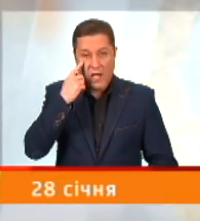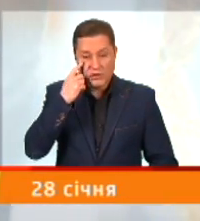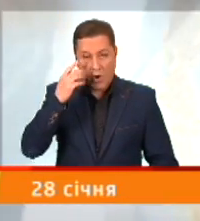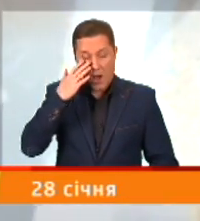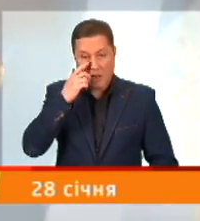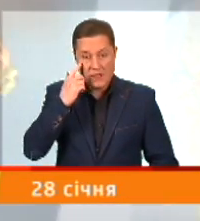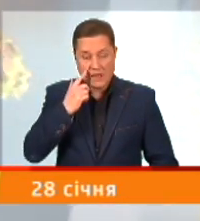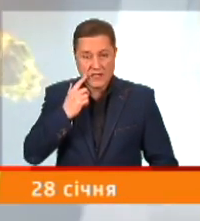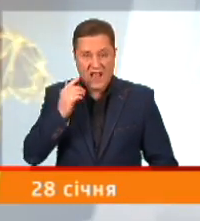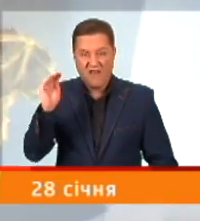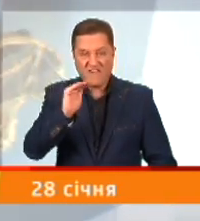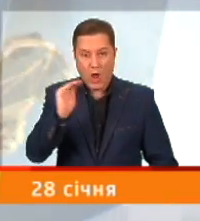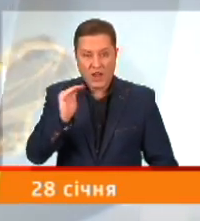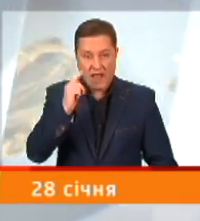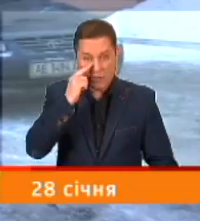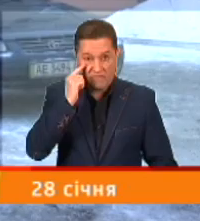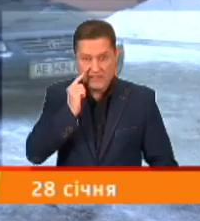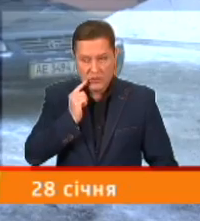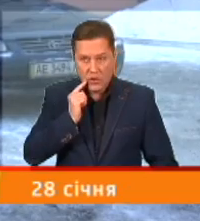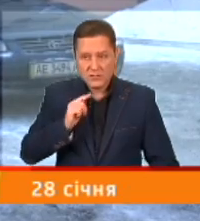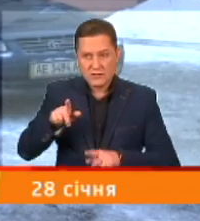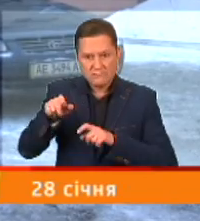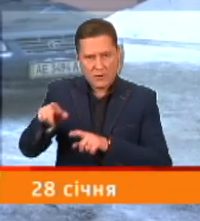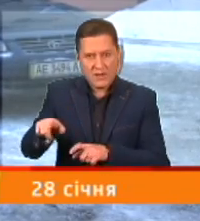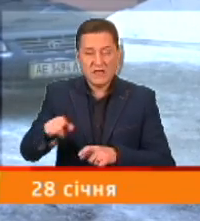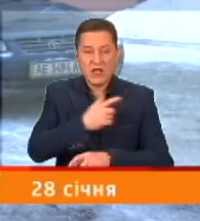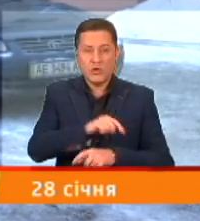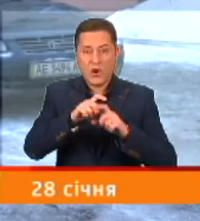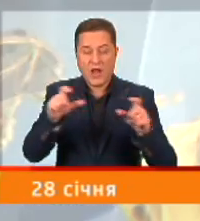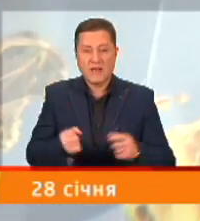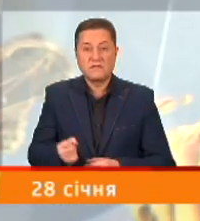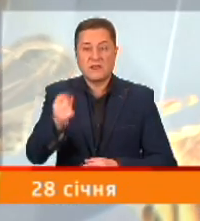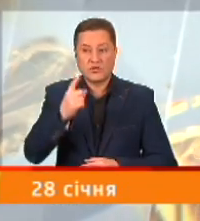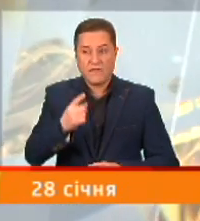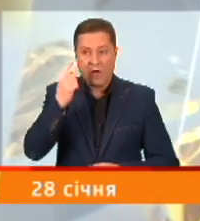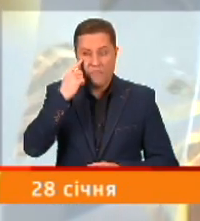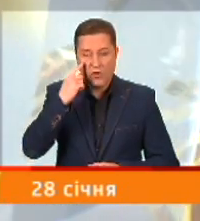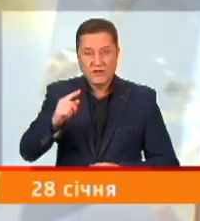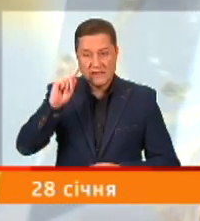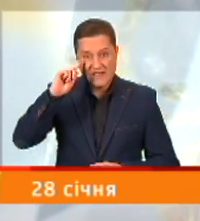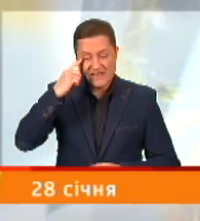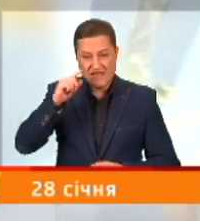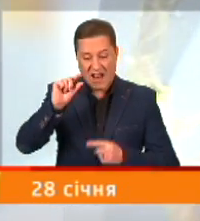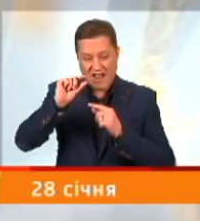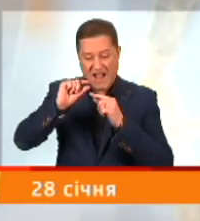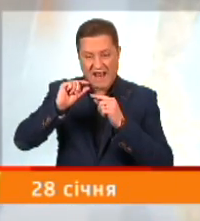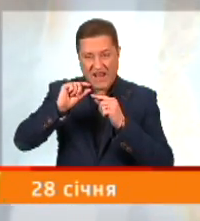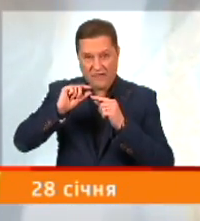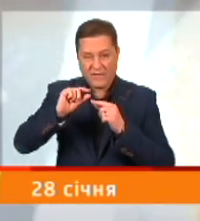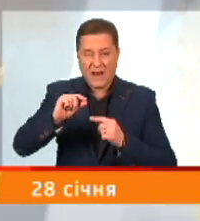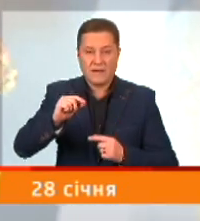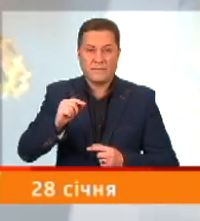текли фіолетові сльози. Родина кинулася до лікарні. З'ясувалося, в оці у дівчинки застряг грифель від олівця